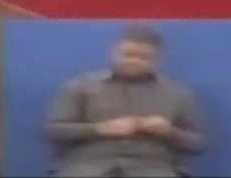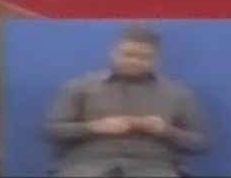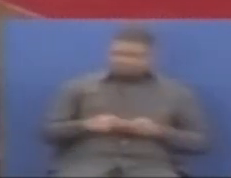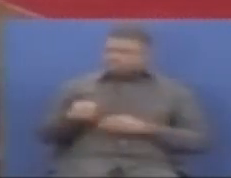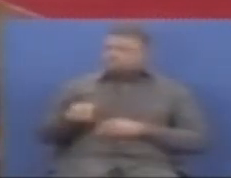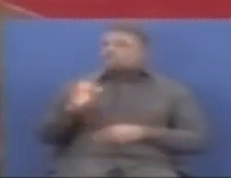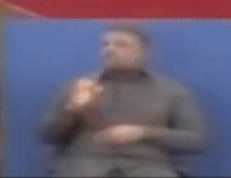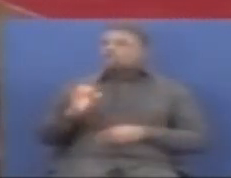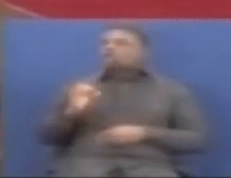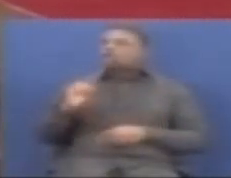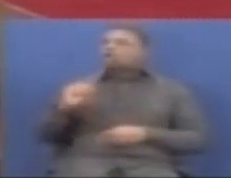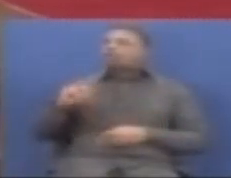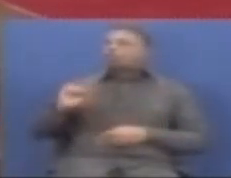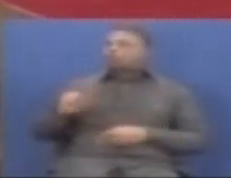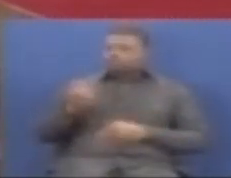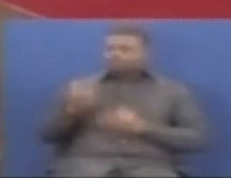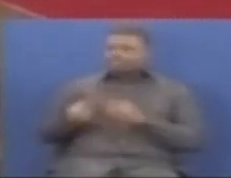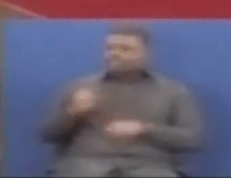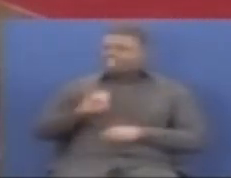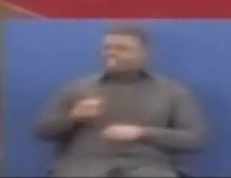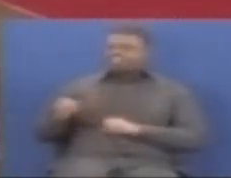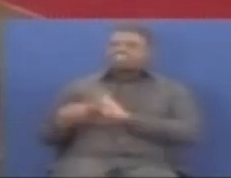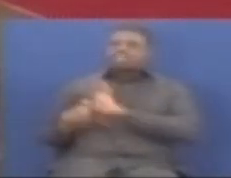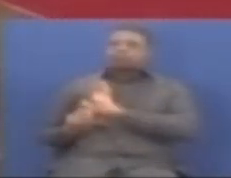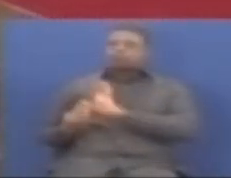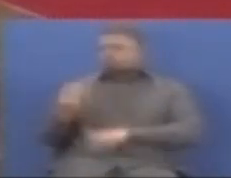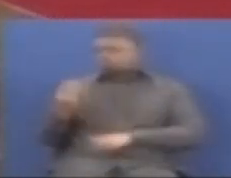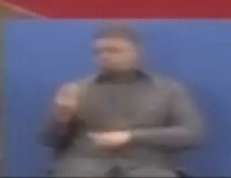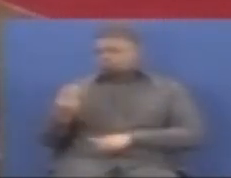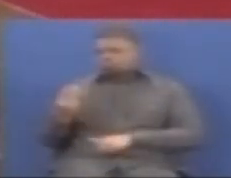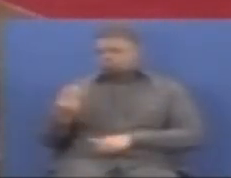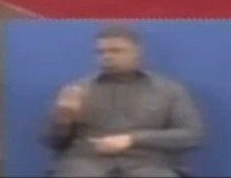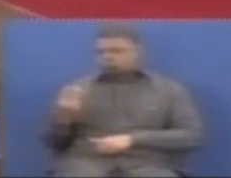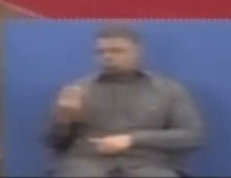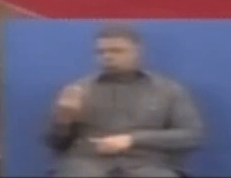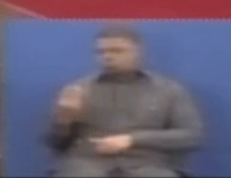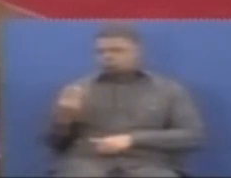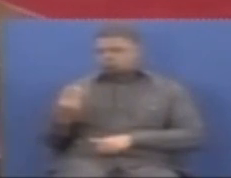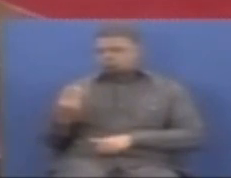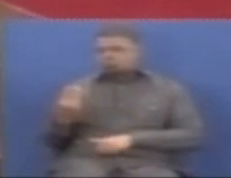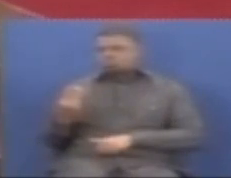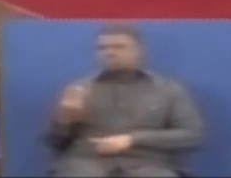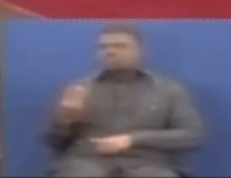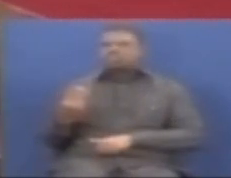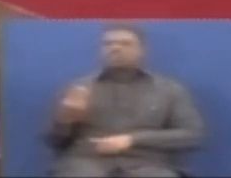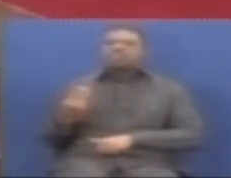Viwanda na Biashara na Naibu Waziri Mhandisi Stella Manyanya anajibu.